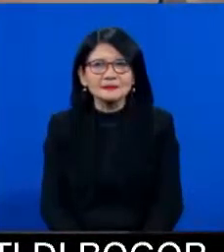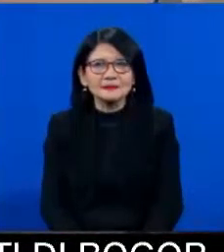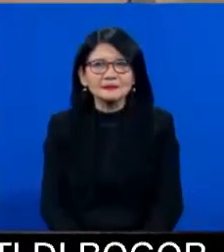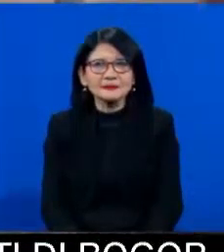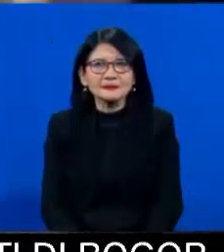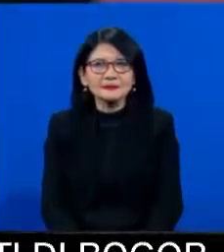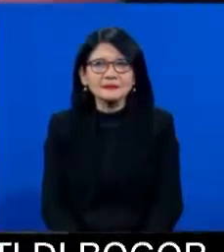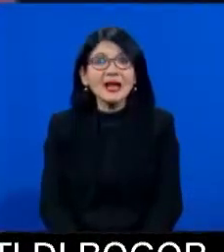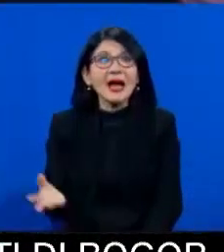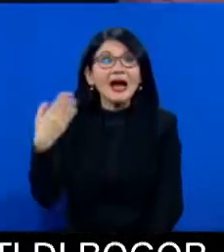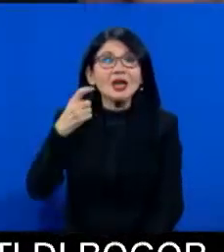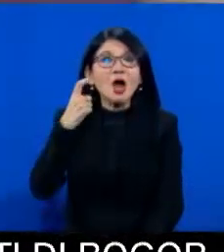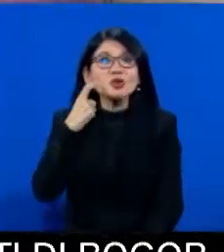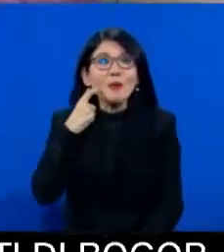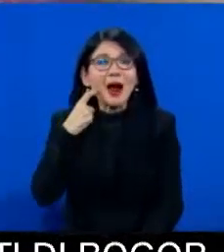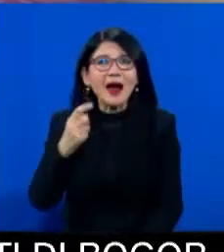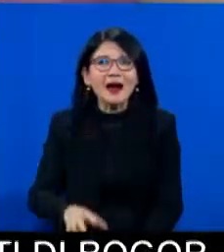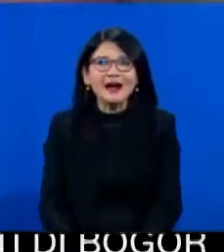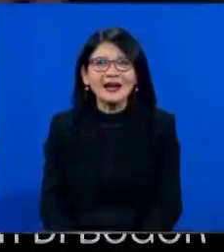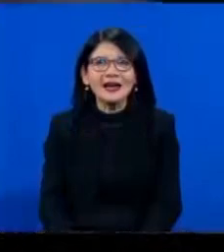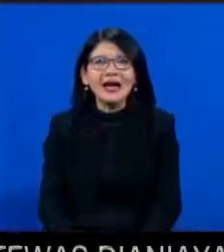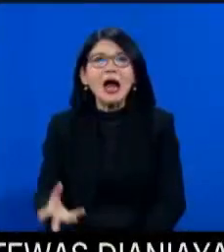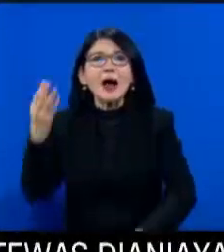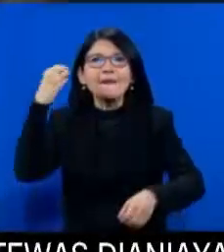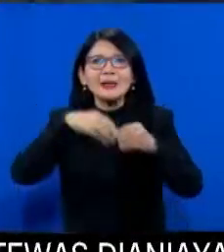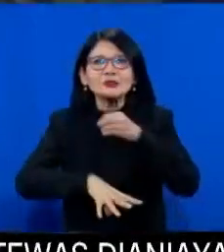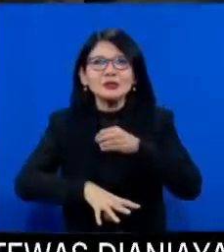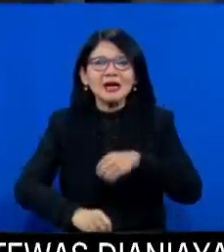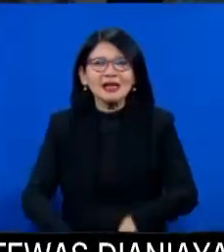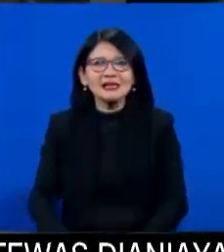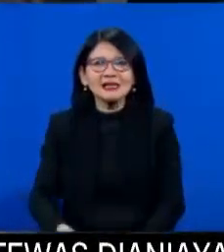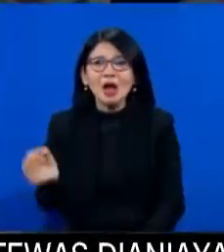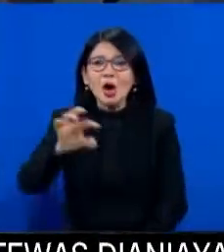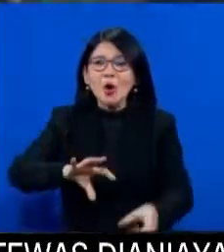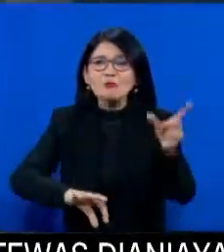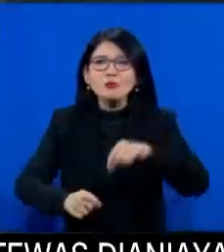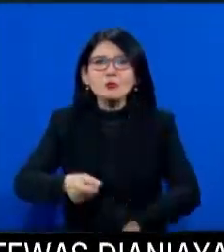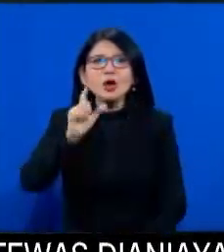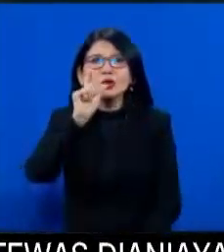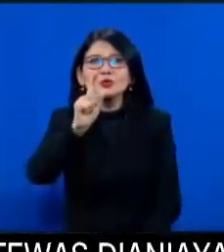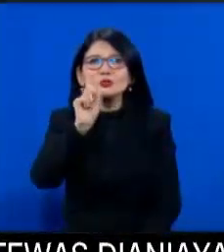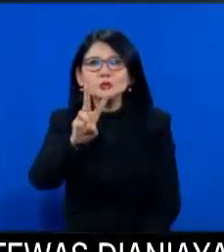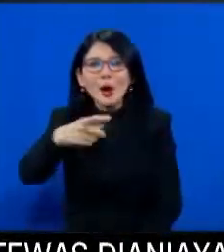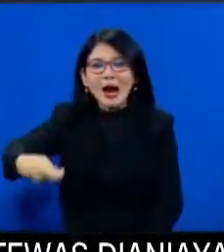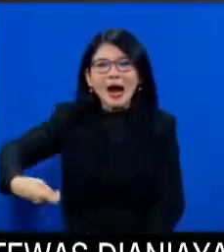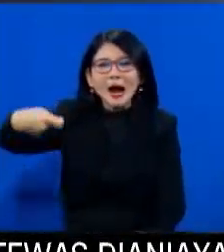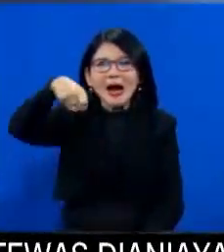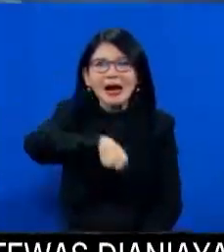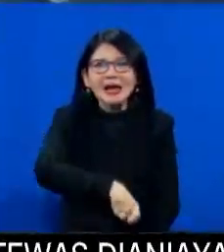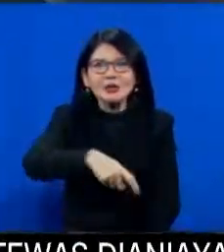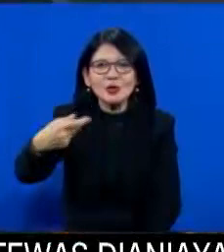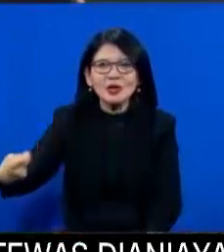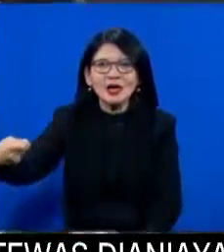Ayo Mbak Wida, silakan ambil ininya. Iya. Masukkan bumbunya. Ya, dua canting. Dua gayung. Ya, dua canting